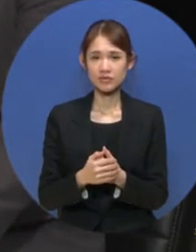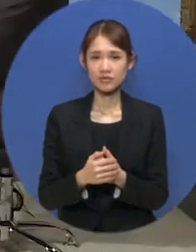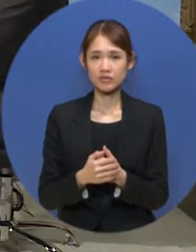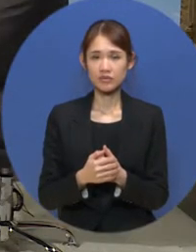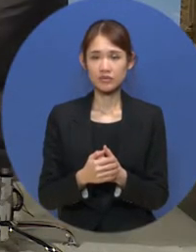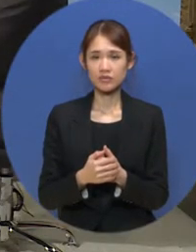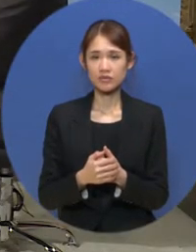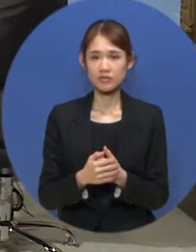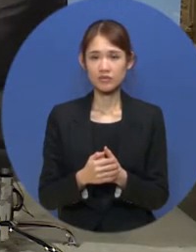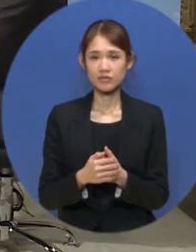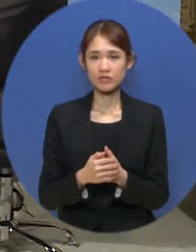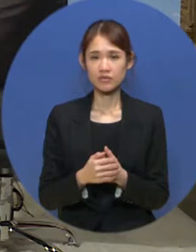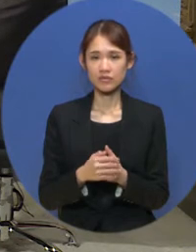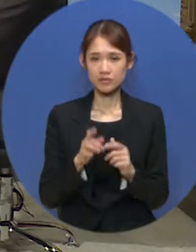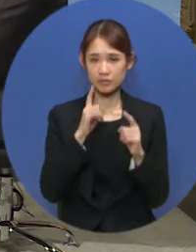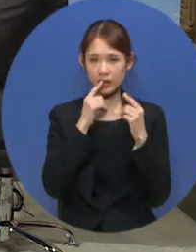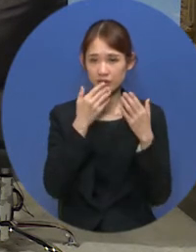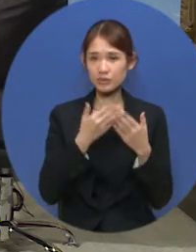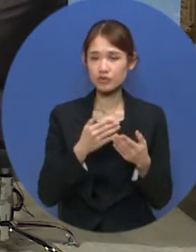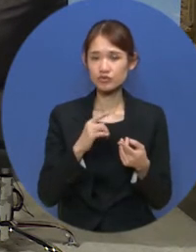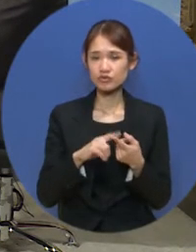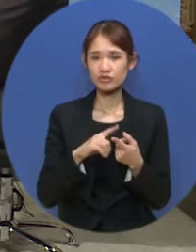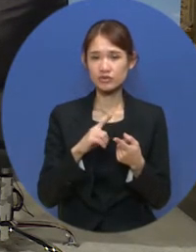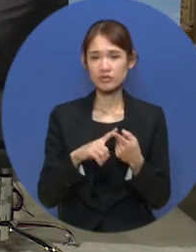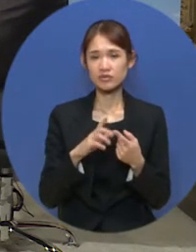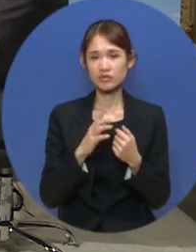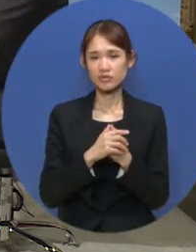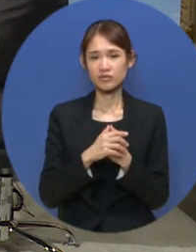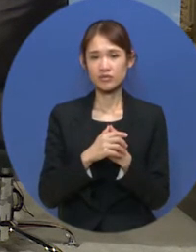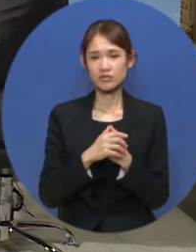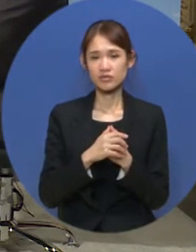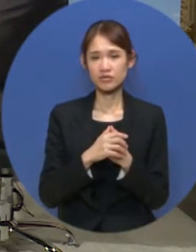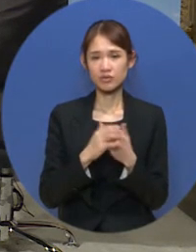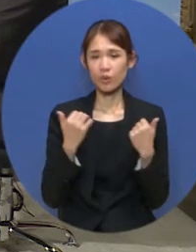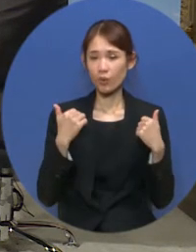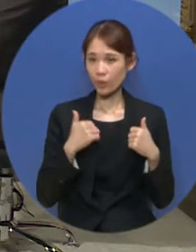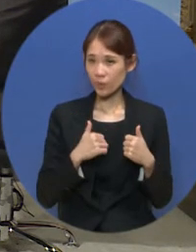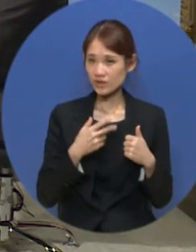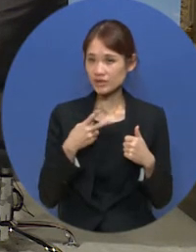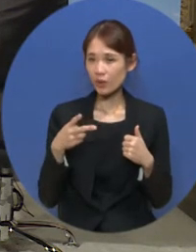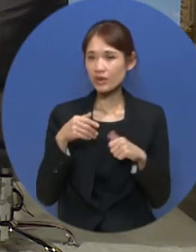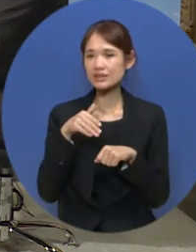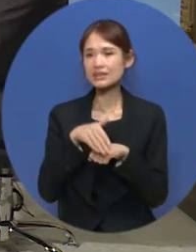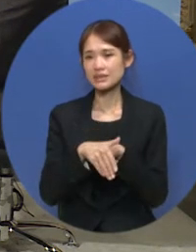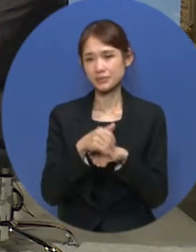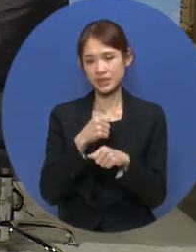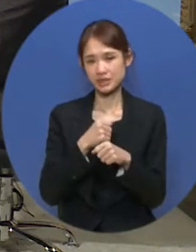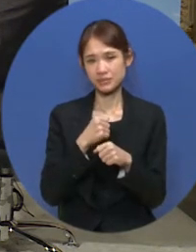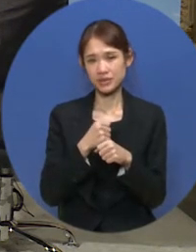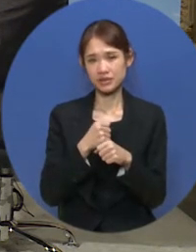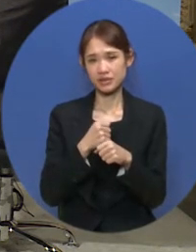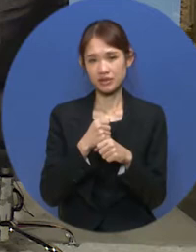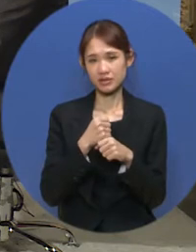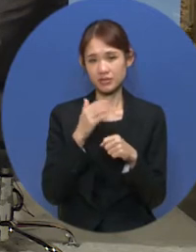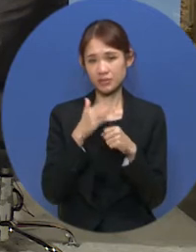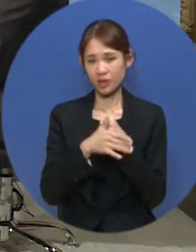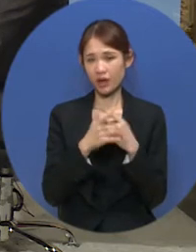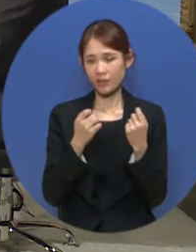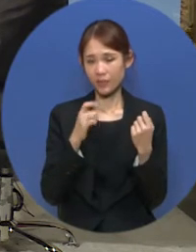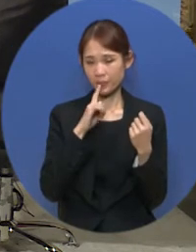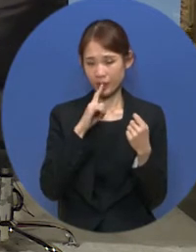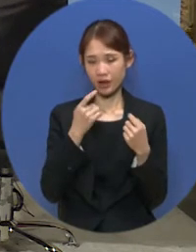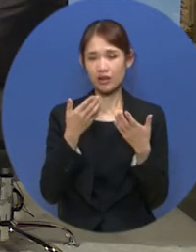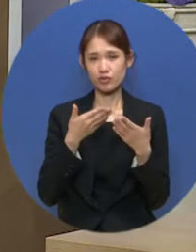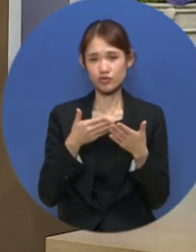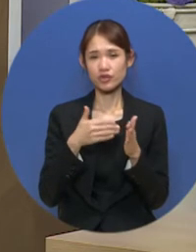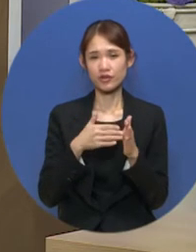네. 이제 말씀해 주신 것처럼 앞서서 이제 옷이라는 부분이 좀 뭐 이미지 형성에도 또 도움이 된다 뭐 이런